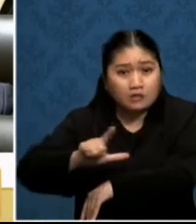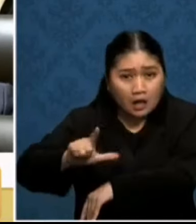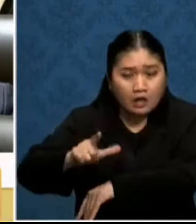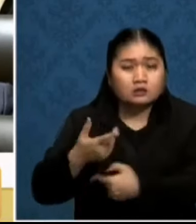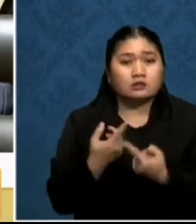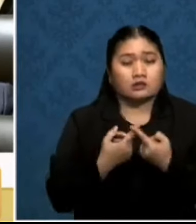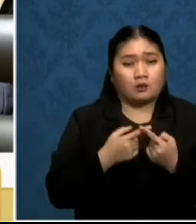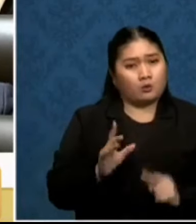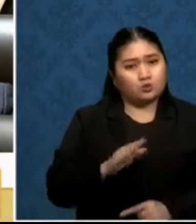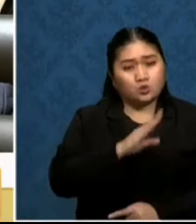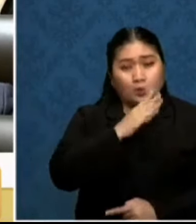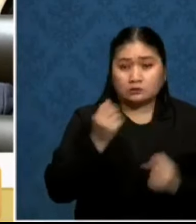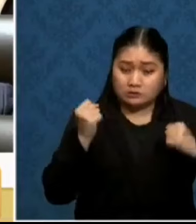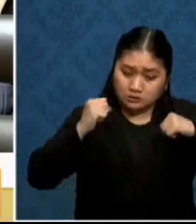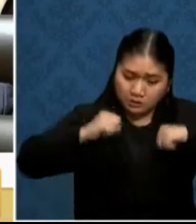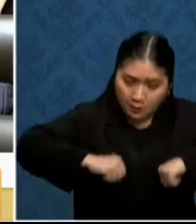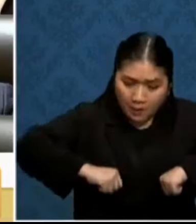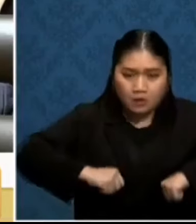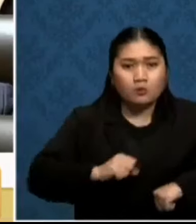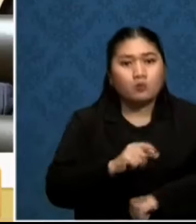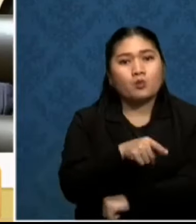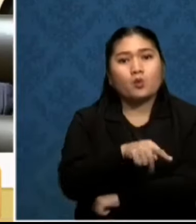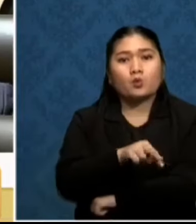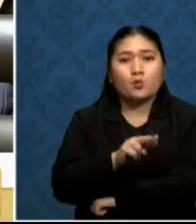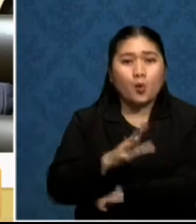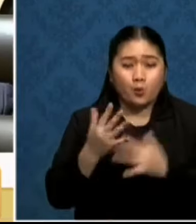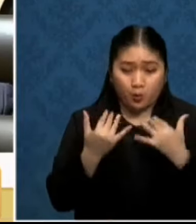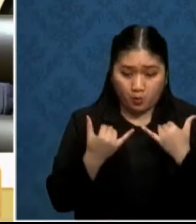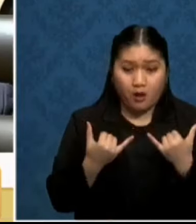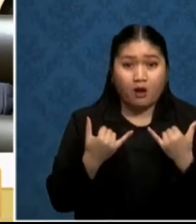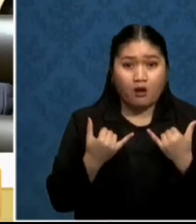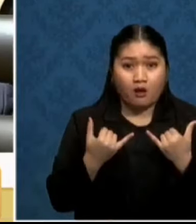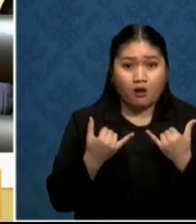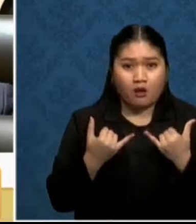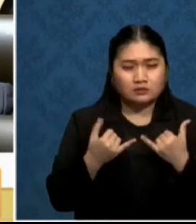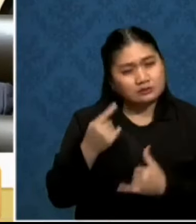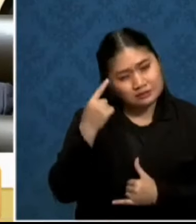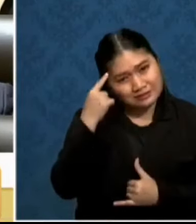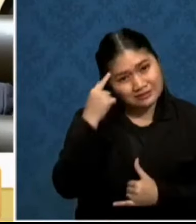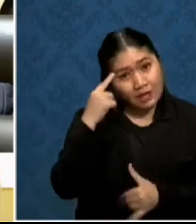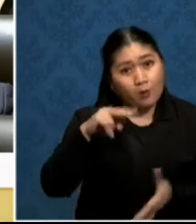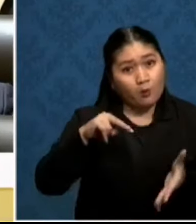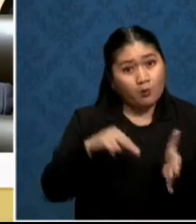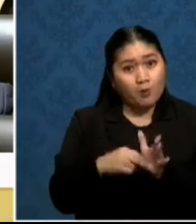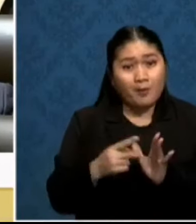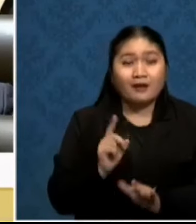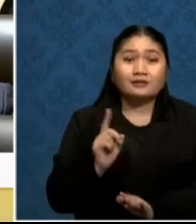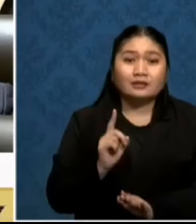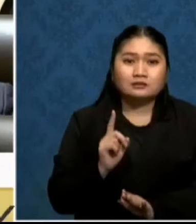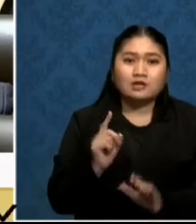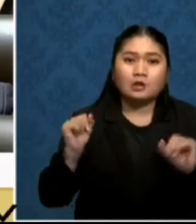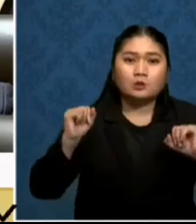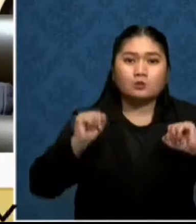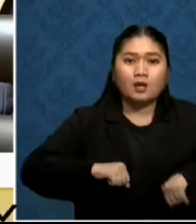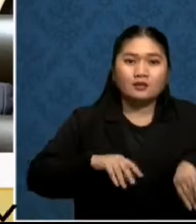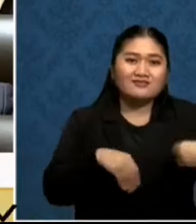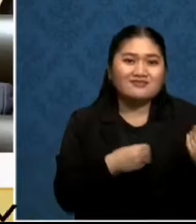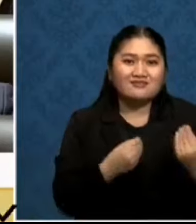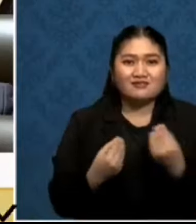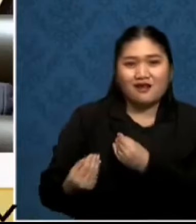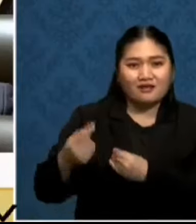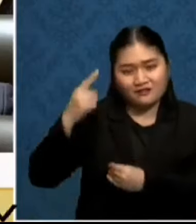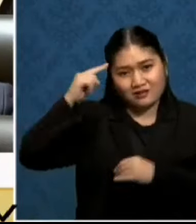ถ้าจะอนุมัติพระราชบัญญัติวันนี้จะเท่ากับการอนุมัติให้รัฐบาลไปกู้